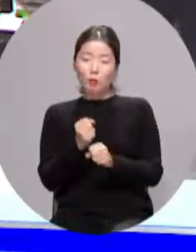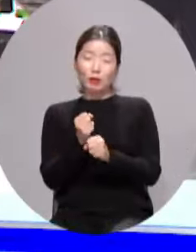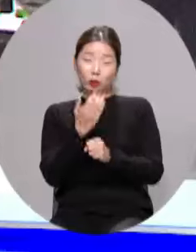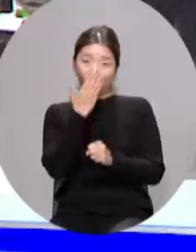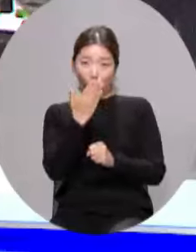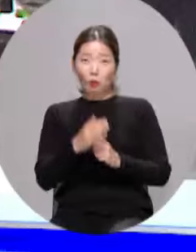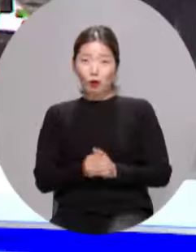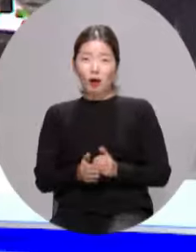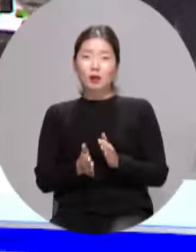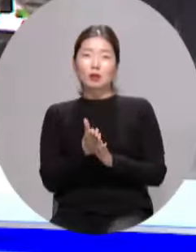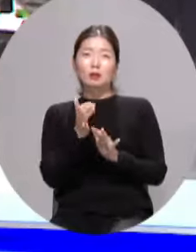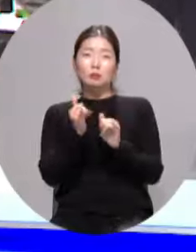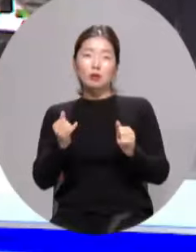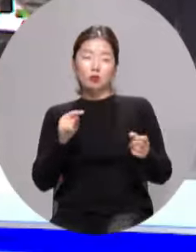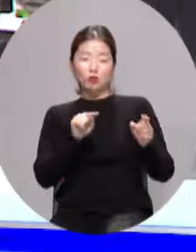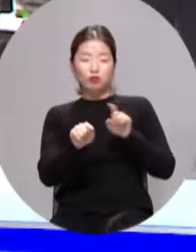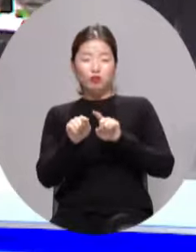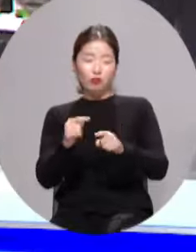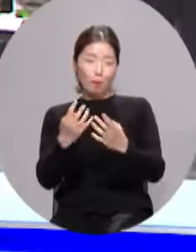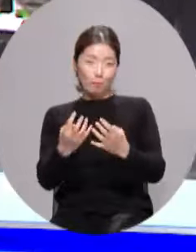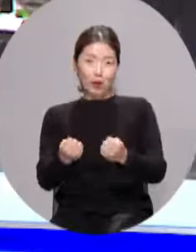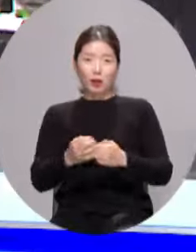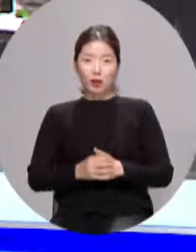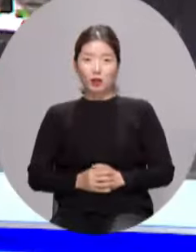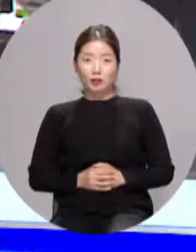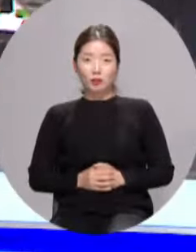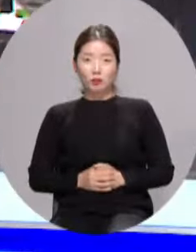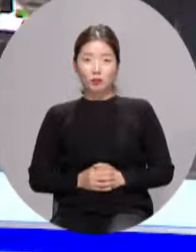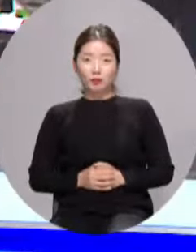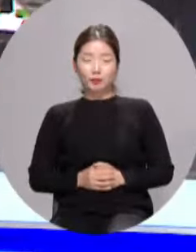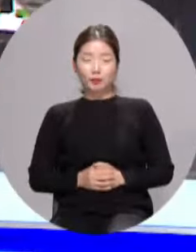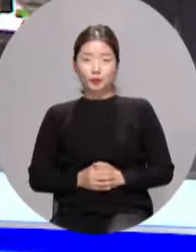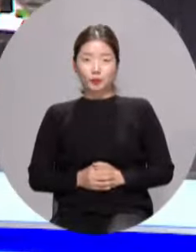있어 시민들의 발길이 이어졌습니다. 허연우 기자입니다.